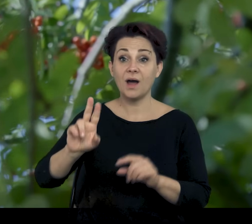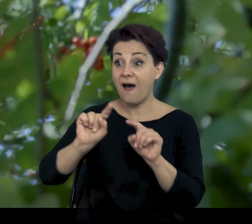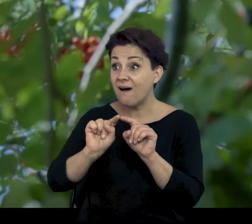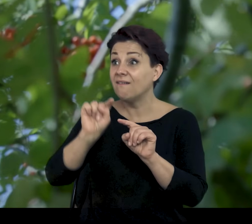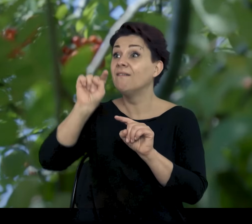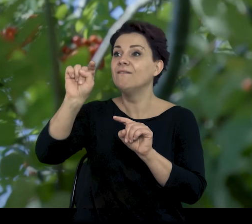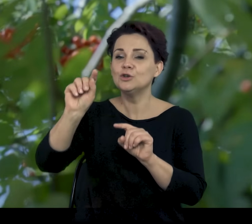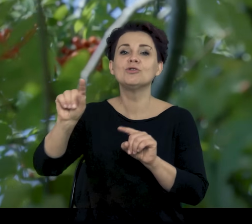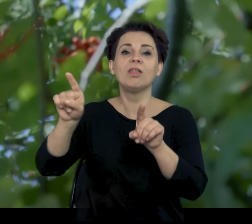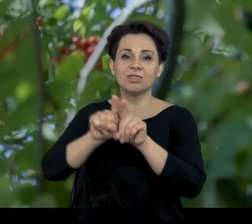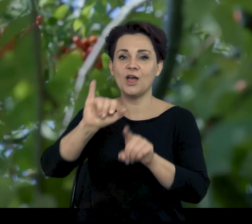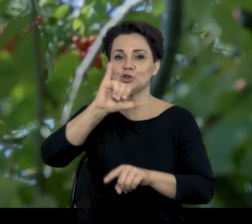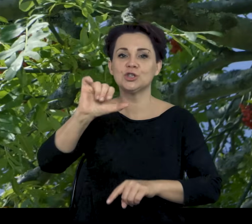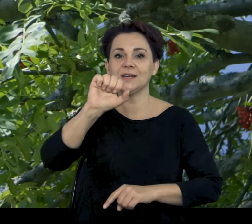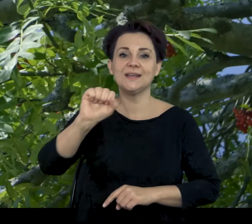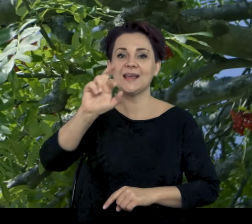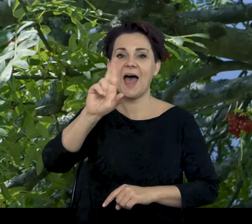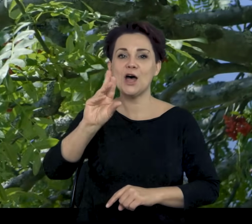a wyżej jarzębiny.